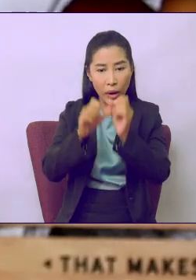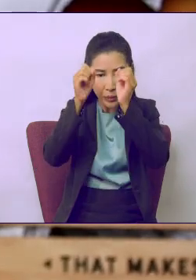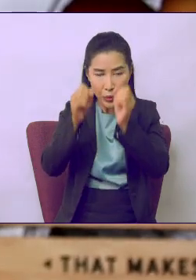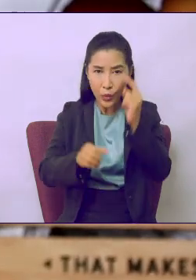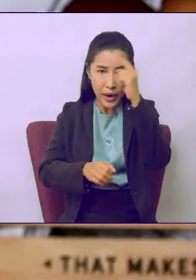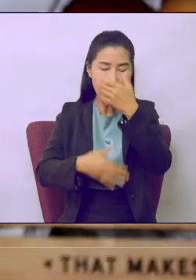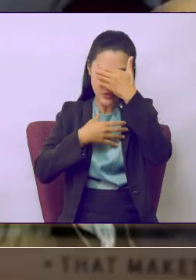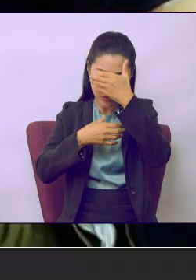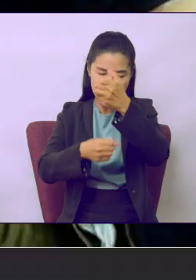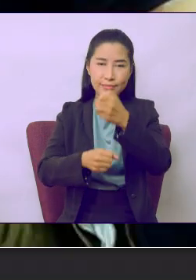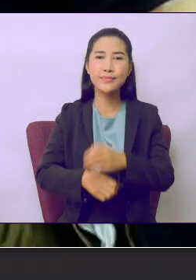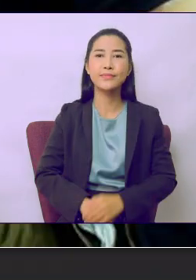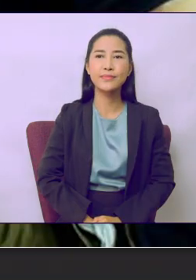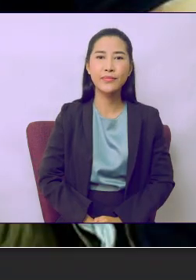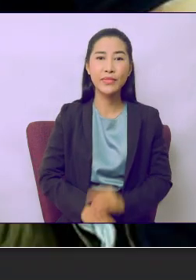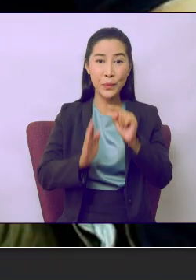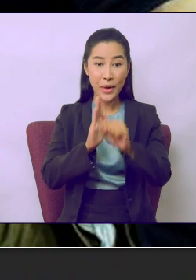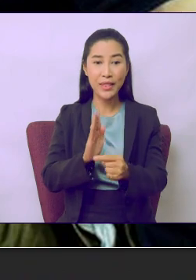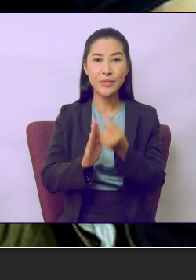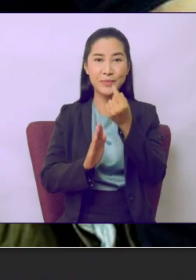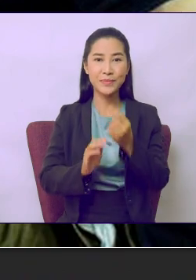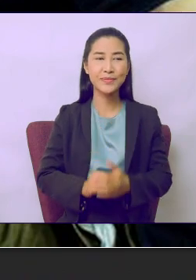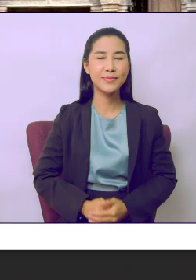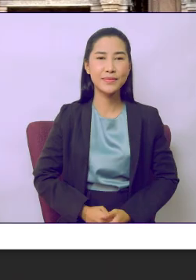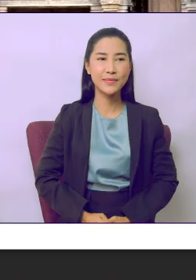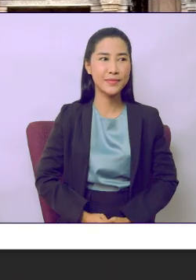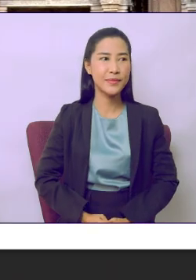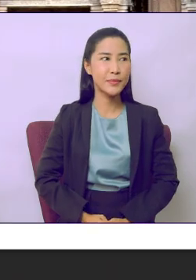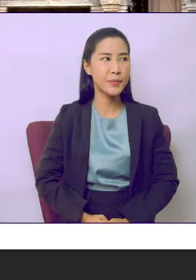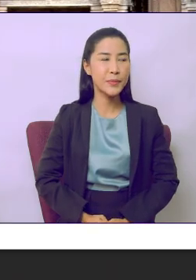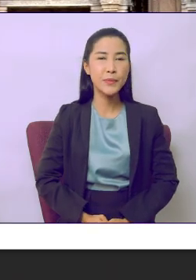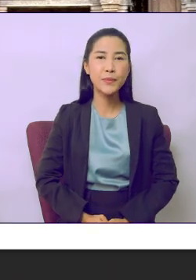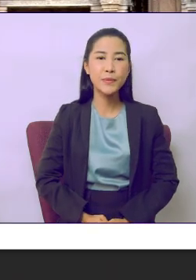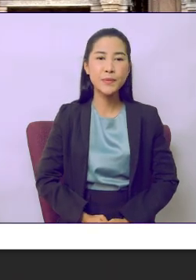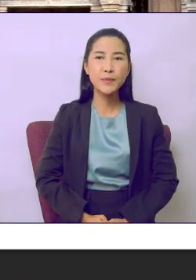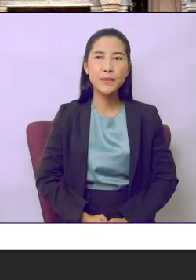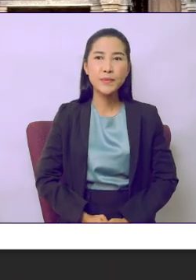ใจนะครับอ่ะเดี๋ยวเรามาเริ่มกันเลยดีกว่านะครับ